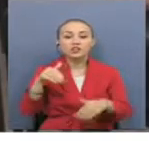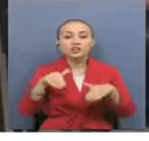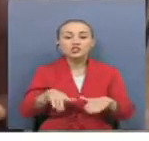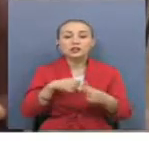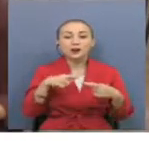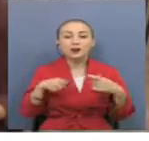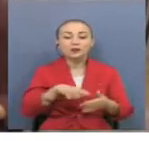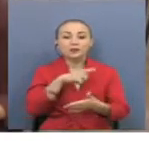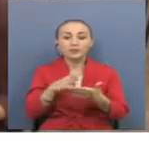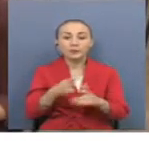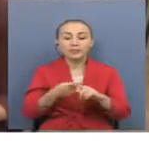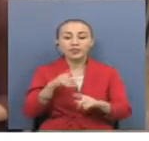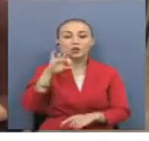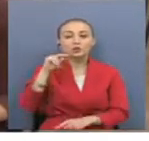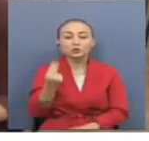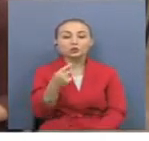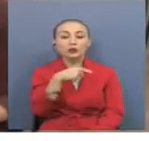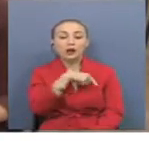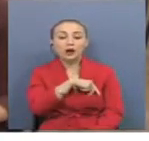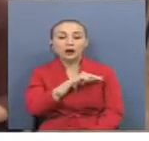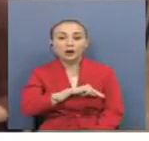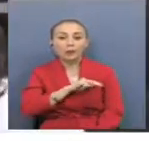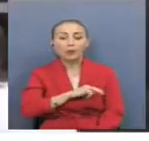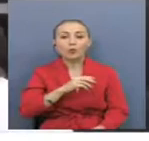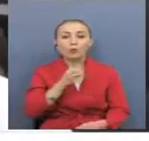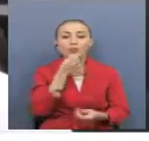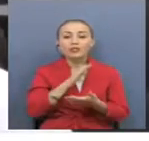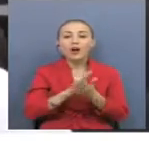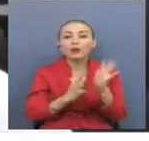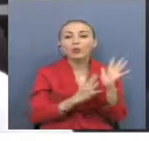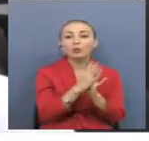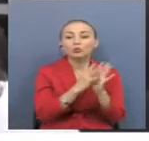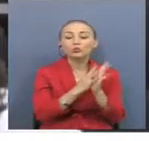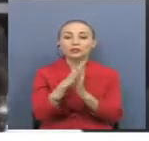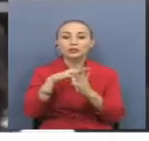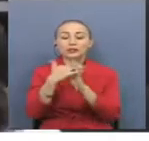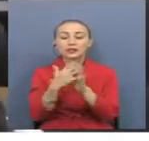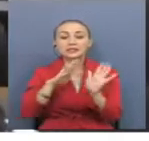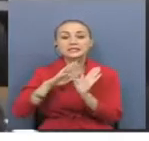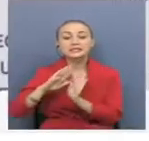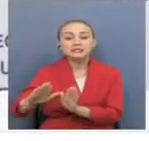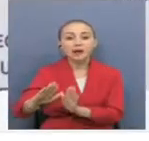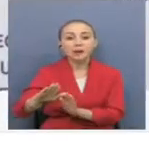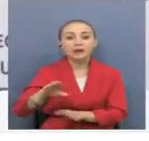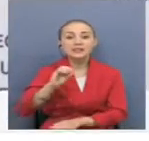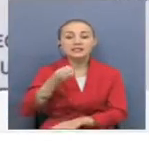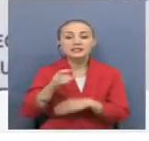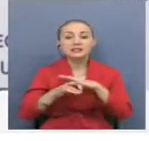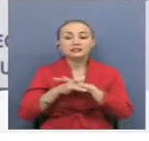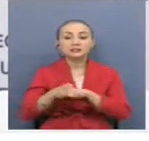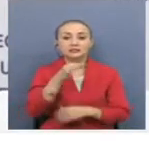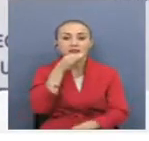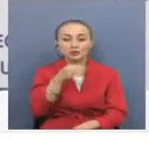өкілдеріне аймақ кәсіпкерлері бүгінде әлеуметтік экономикалық жағдайды жақсартуға нақты үлес қосып жатқандығын атап өтті.